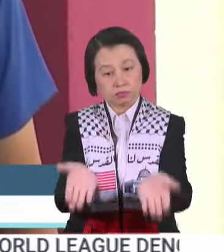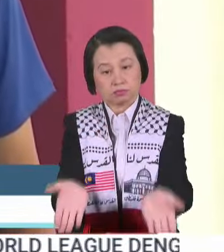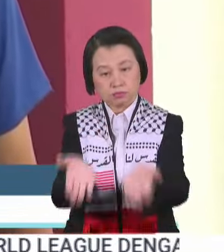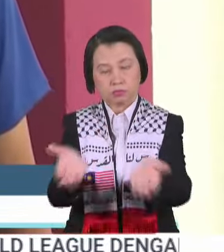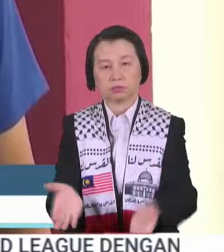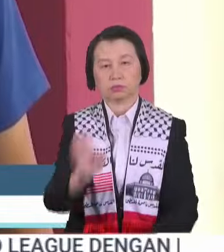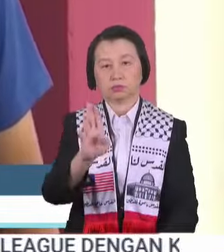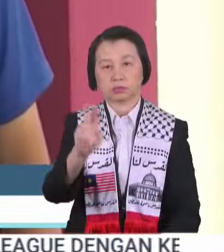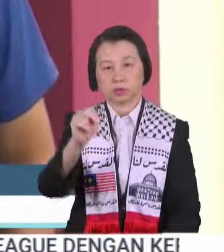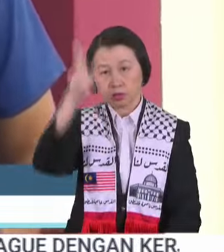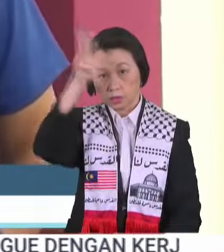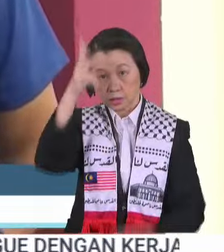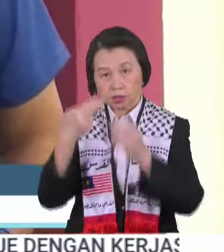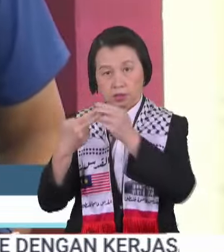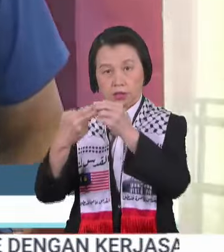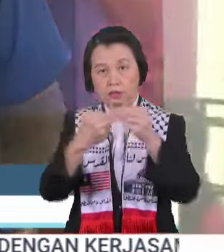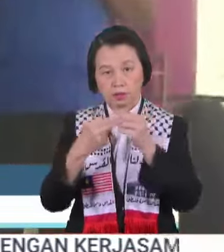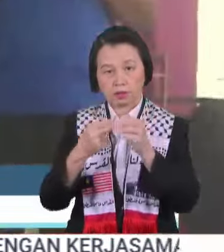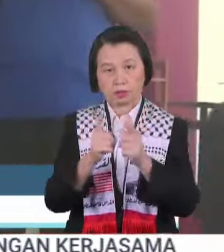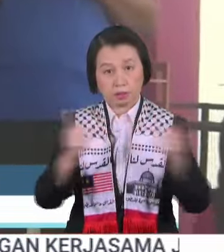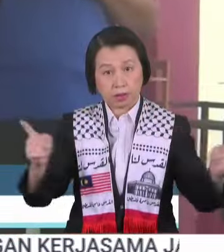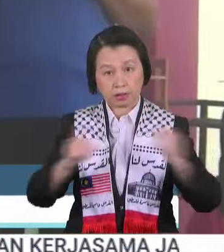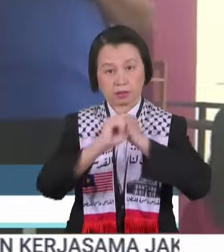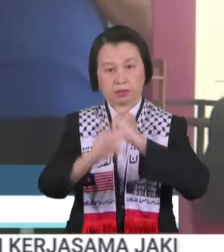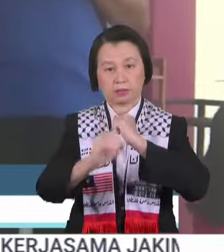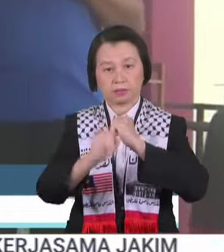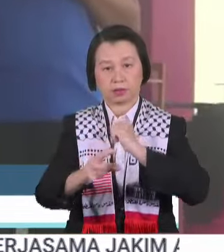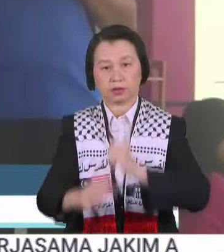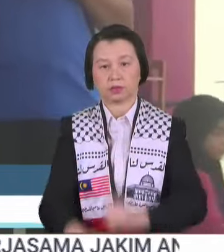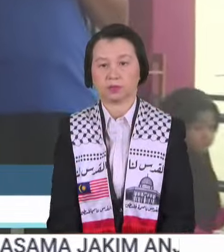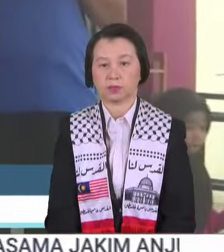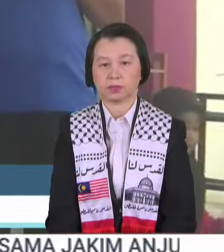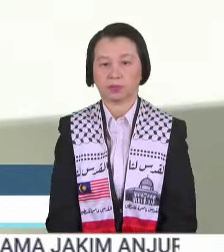parti komponen Kerajaan Perpaduan sepanjang kempen berlangsung.